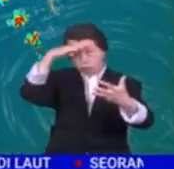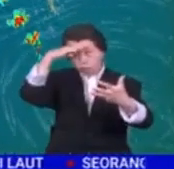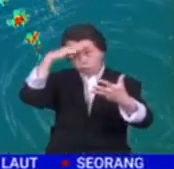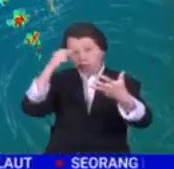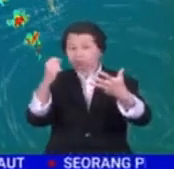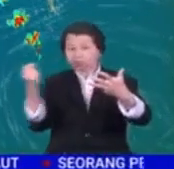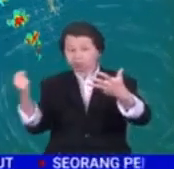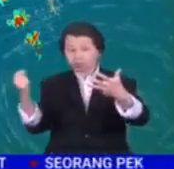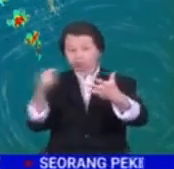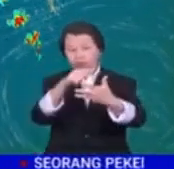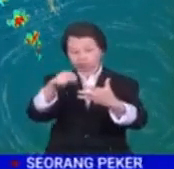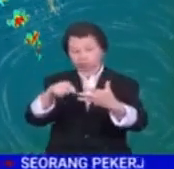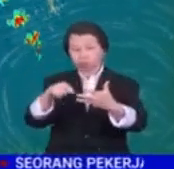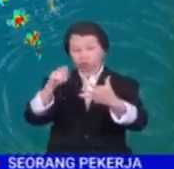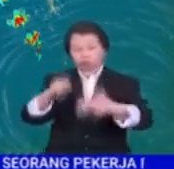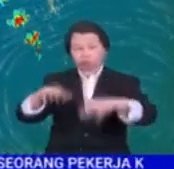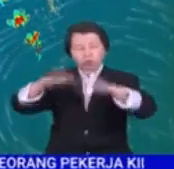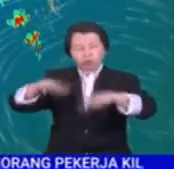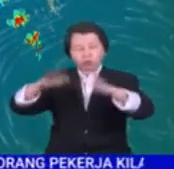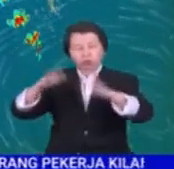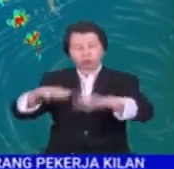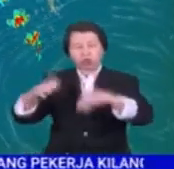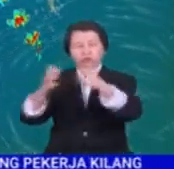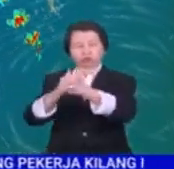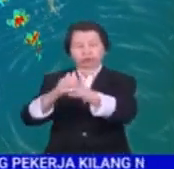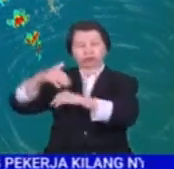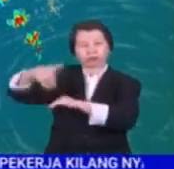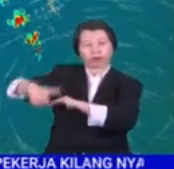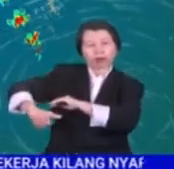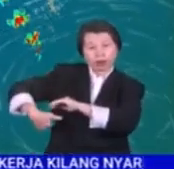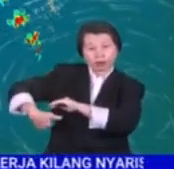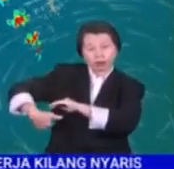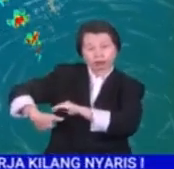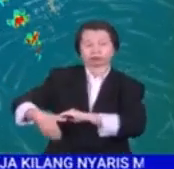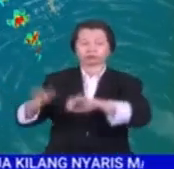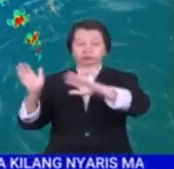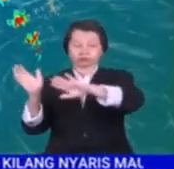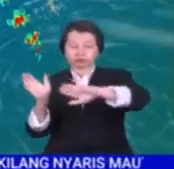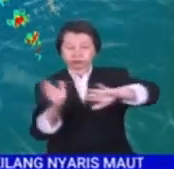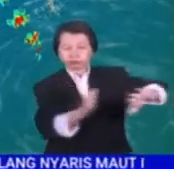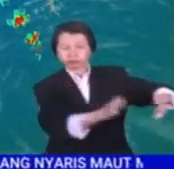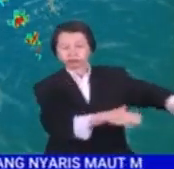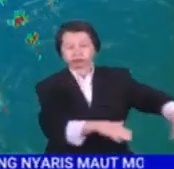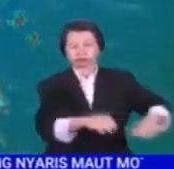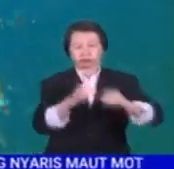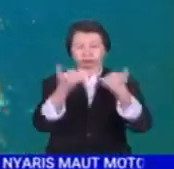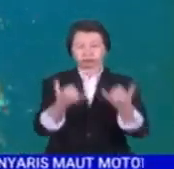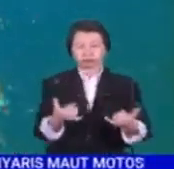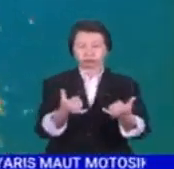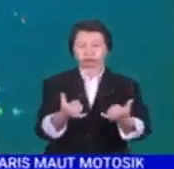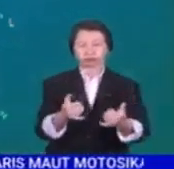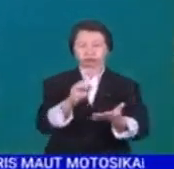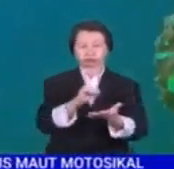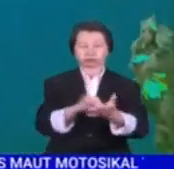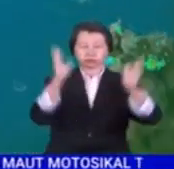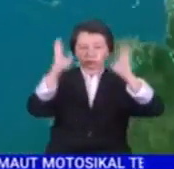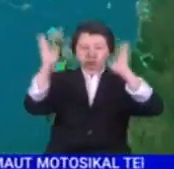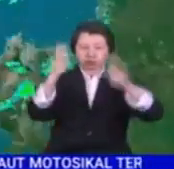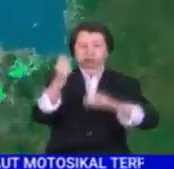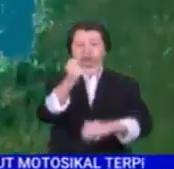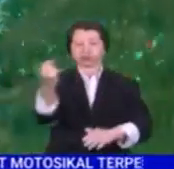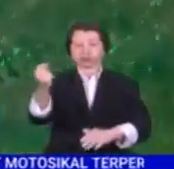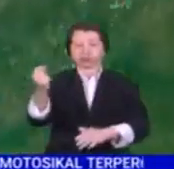kami jangkakan boleh berlarutan sehingga ke lewat malam nanti. Seterusnya pula, kita beralih dengan keadaan cuaca hujan di Malaysia